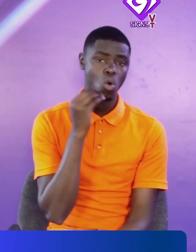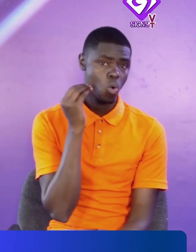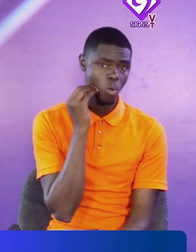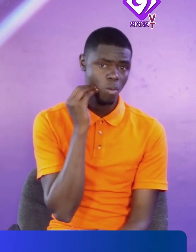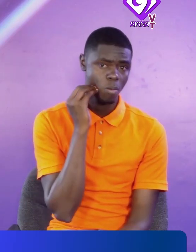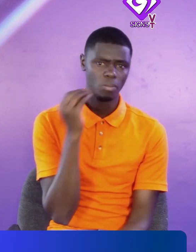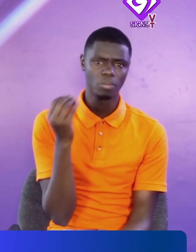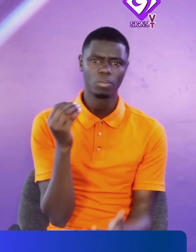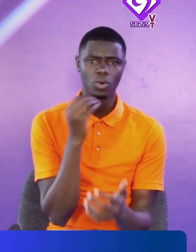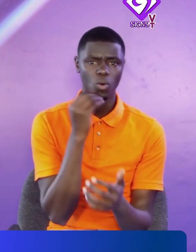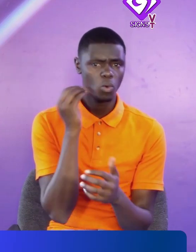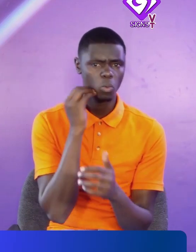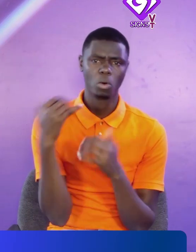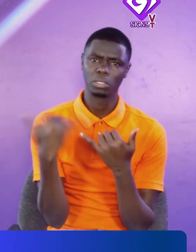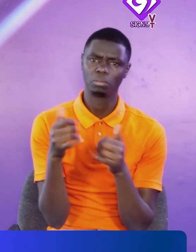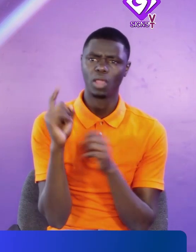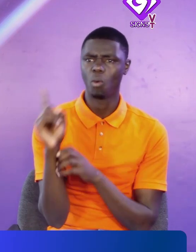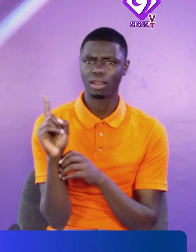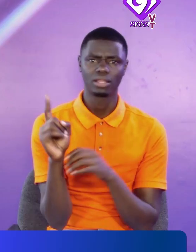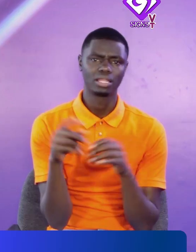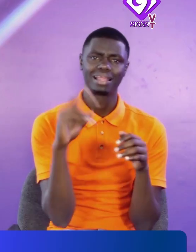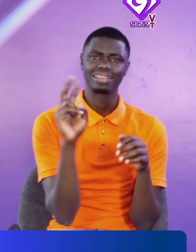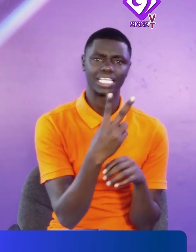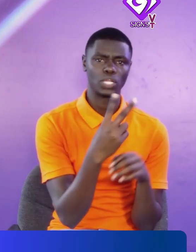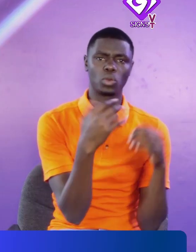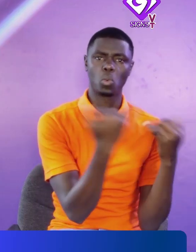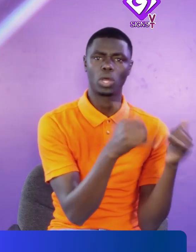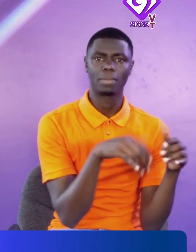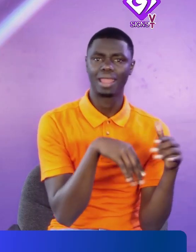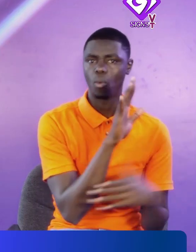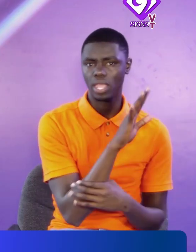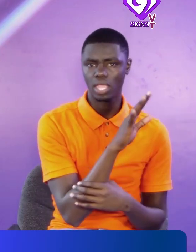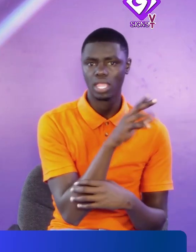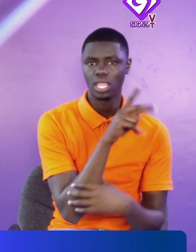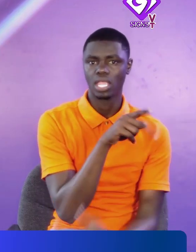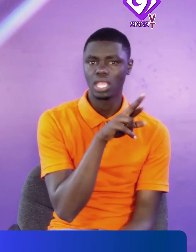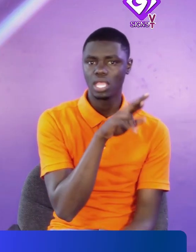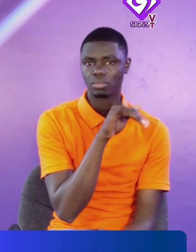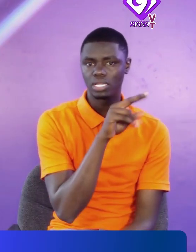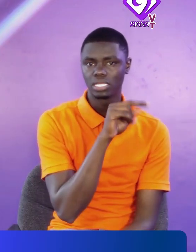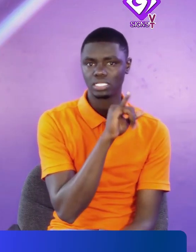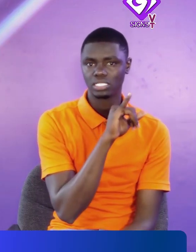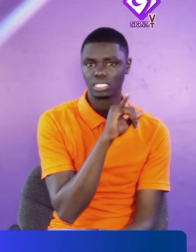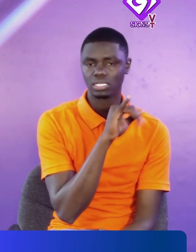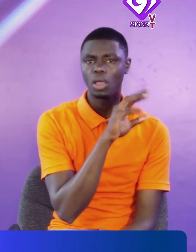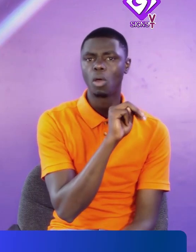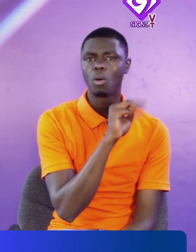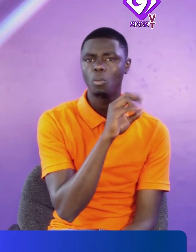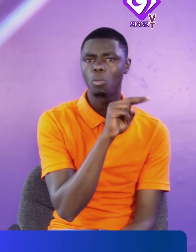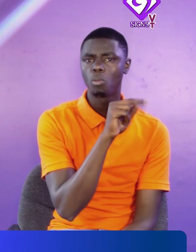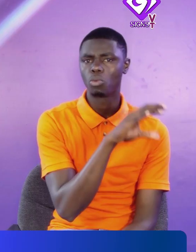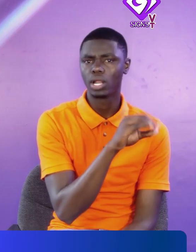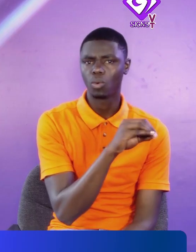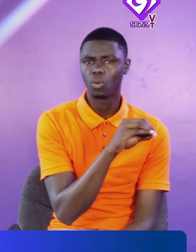Home wamecheza game moja home na ya pili ilikuwa away huko the Principality huko kwa Monaco. Na game ya